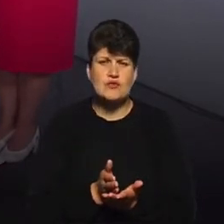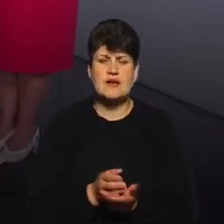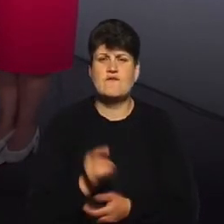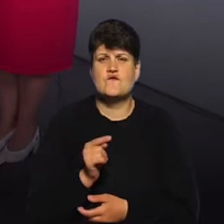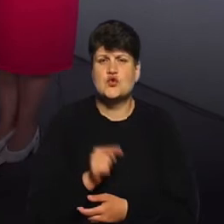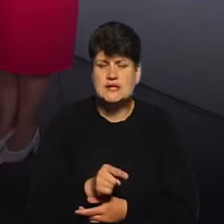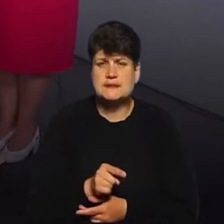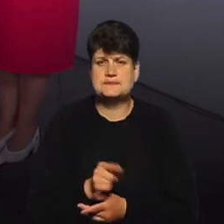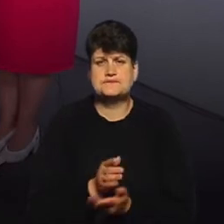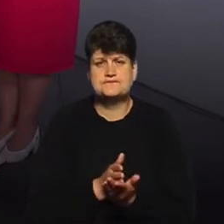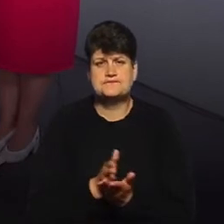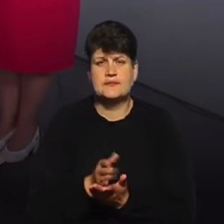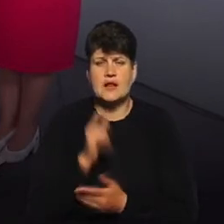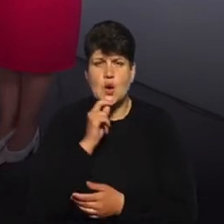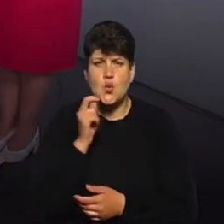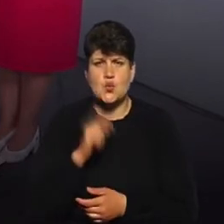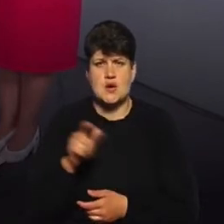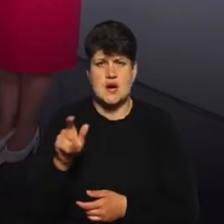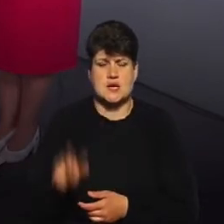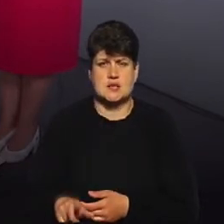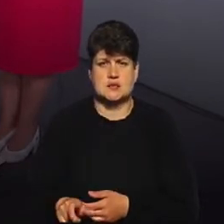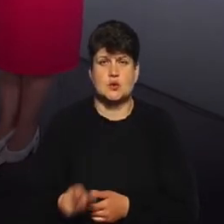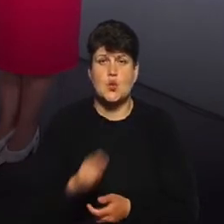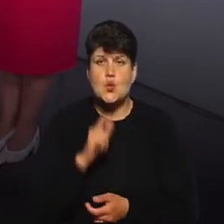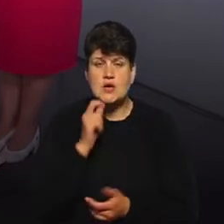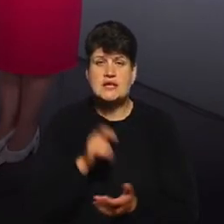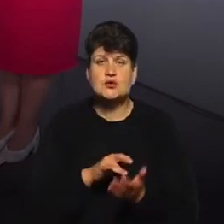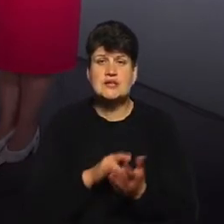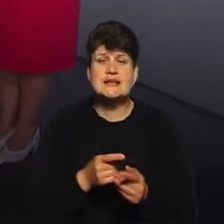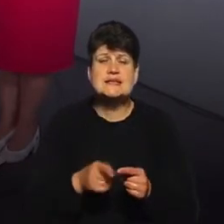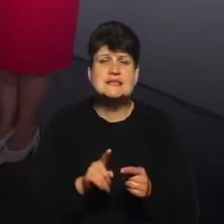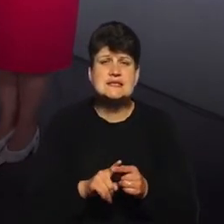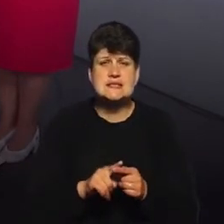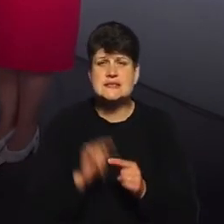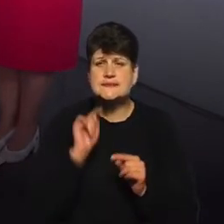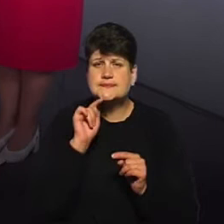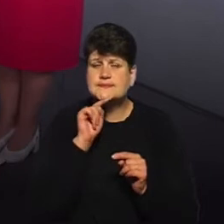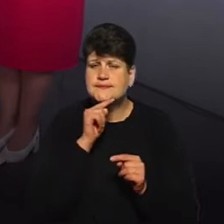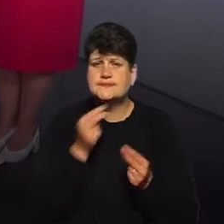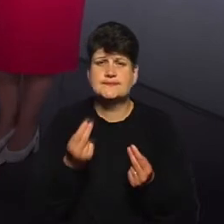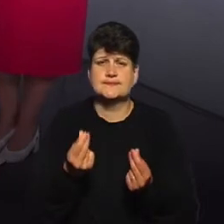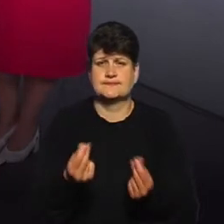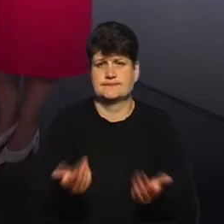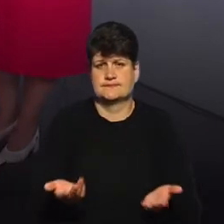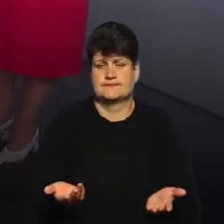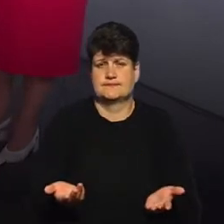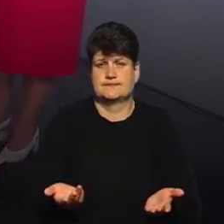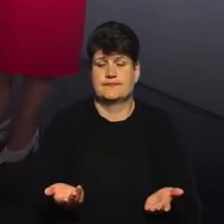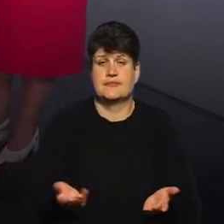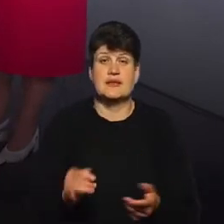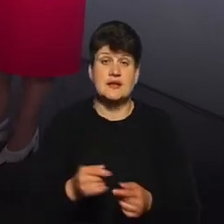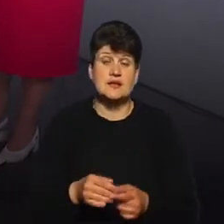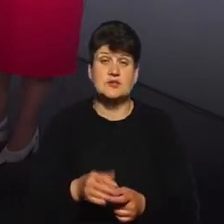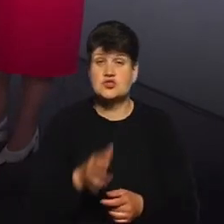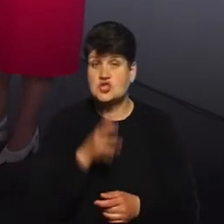українського туриста. Український турист – це бюджетний турист. Розумієте? І в час після